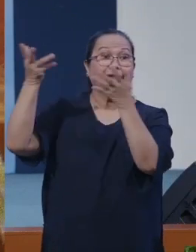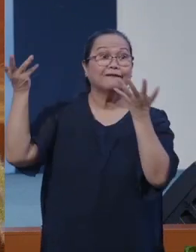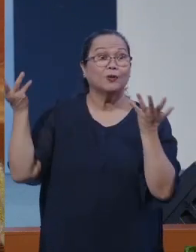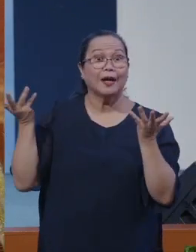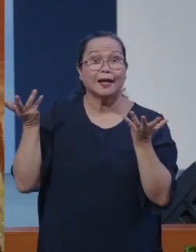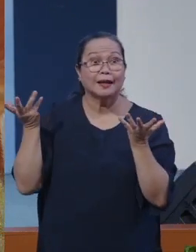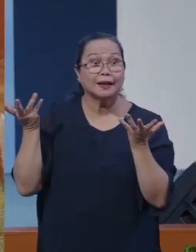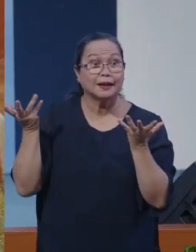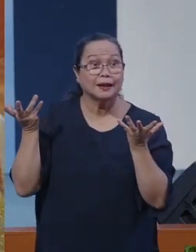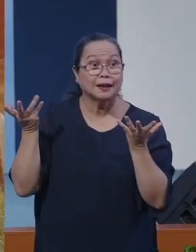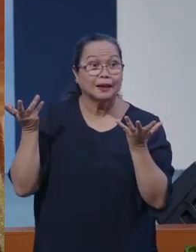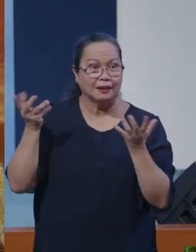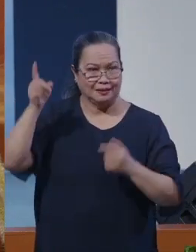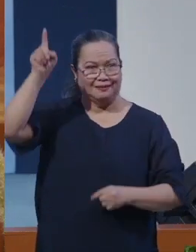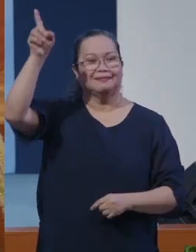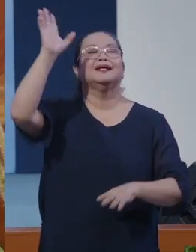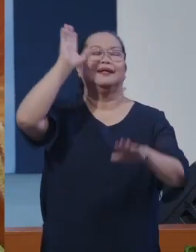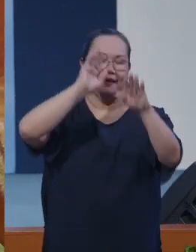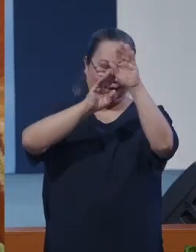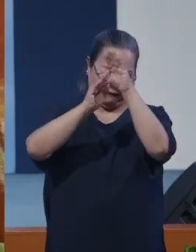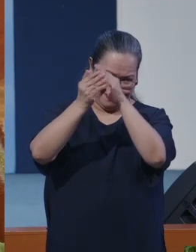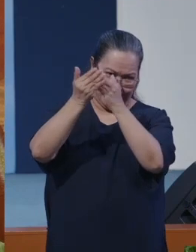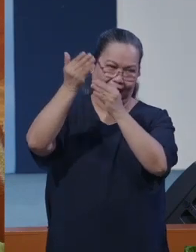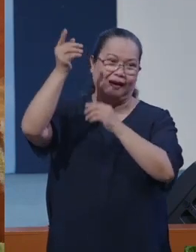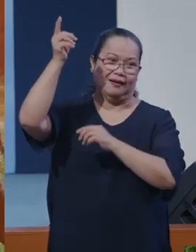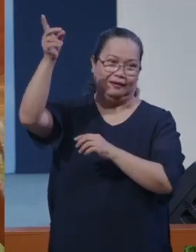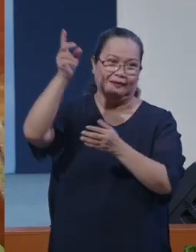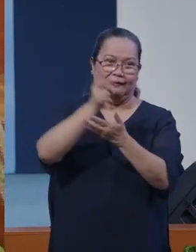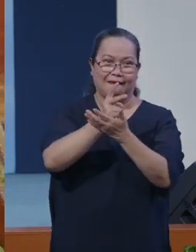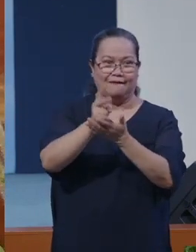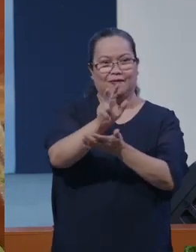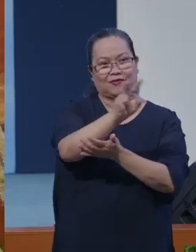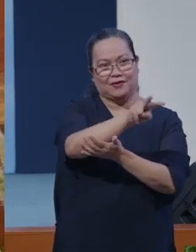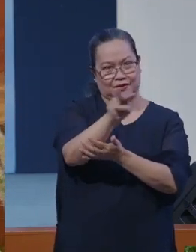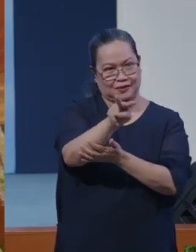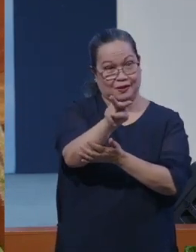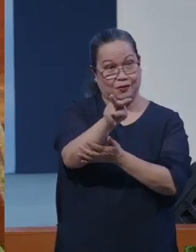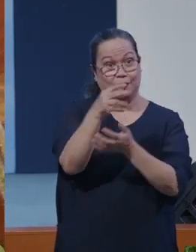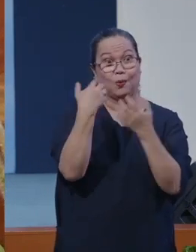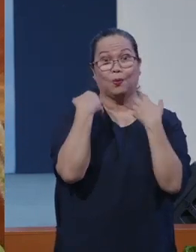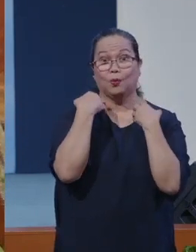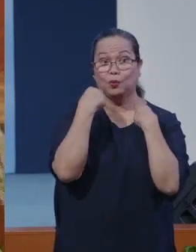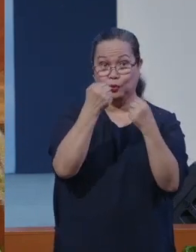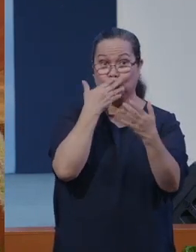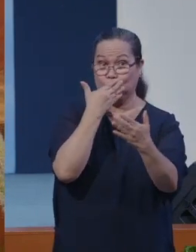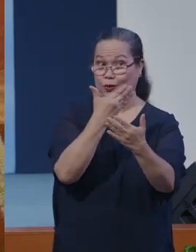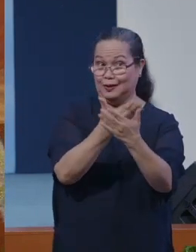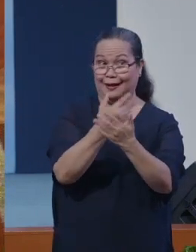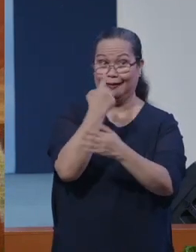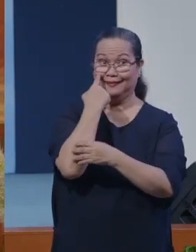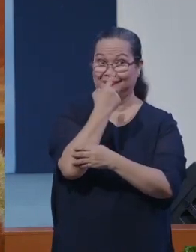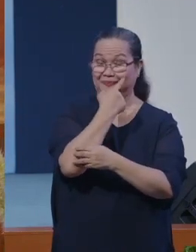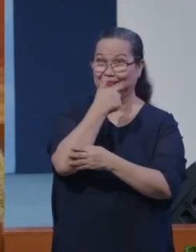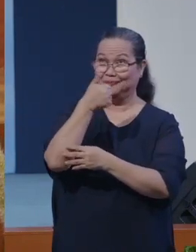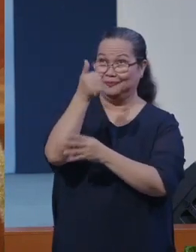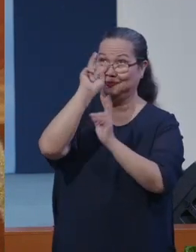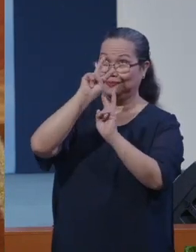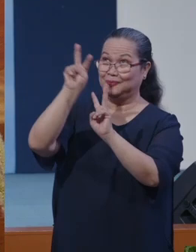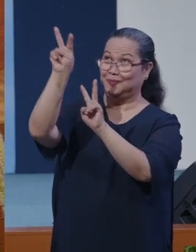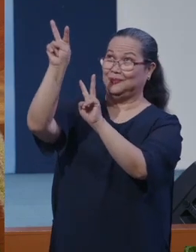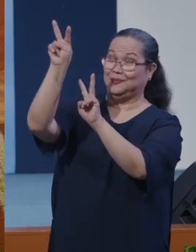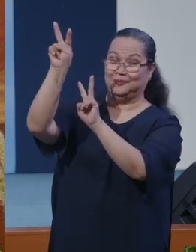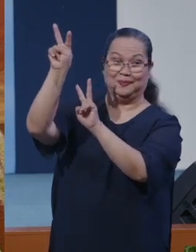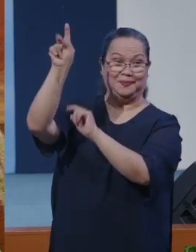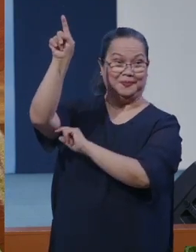ating treasure? Sa langit. So yung verse 22, ang ibig sabihin ng healthy, ang ating pagtingin ay nakatingala